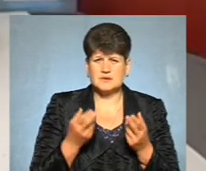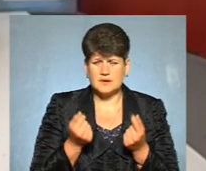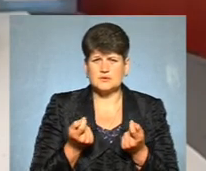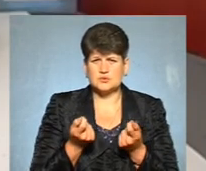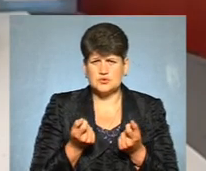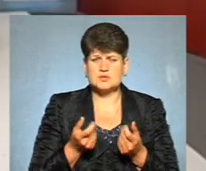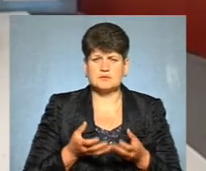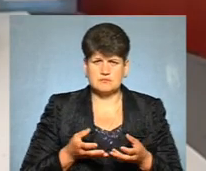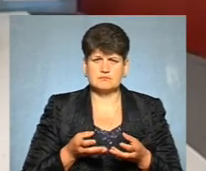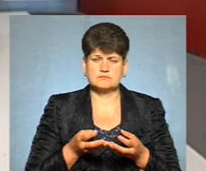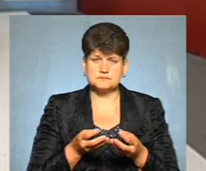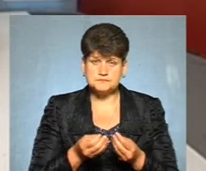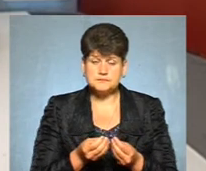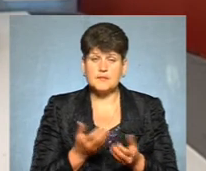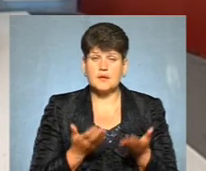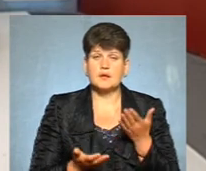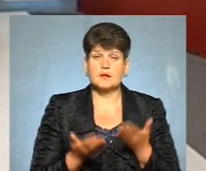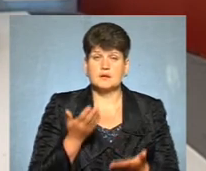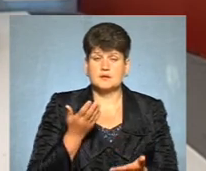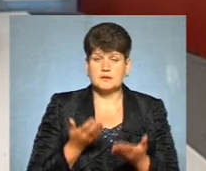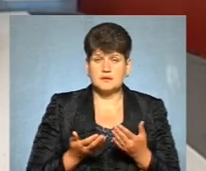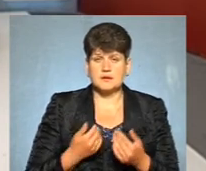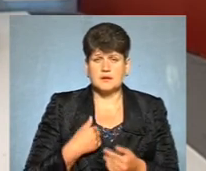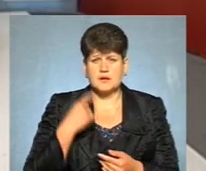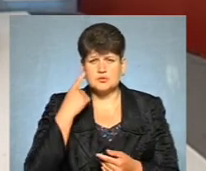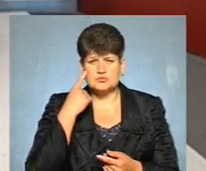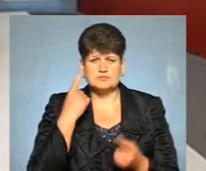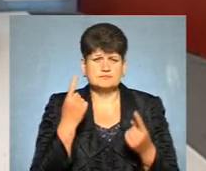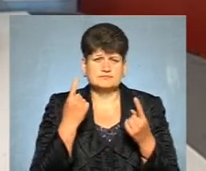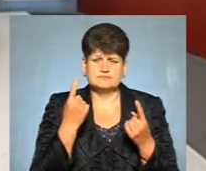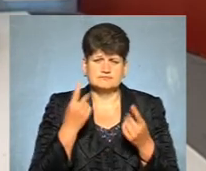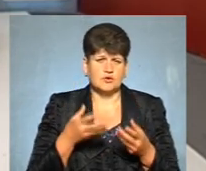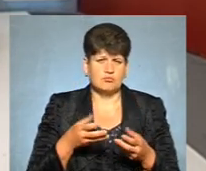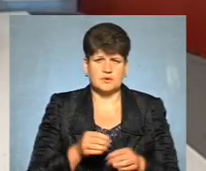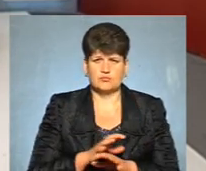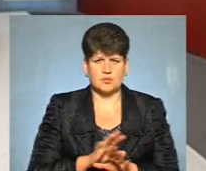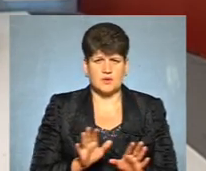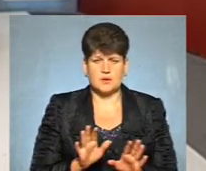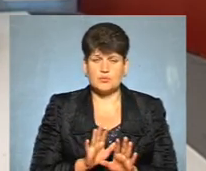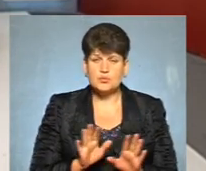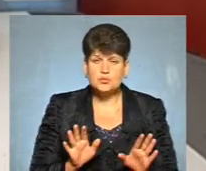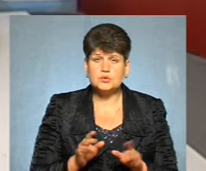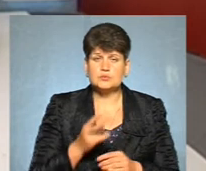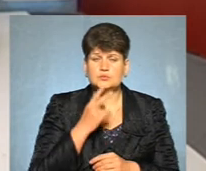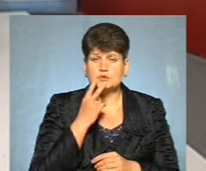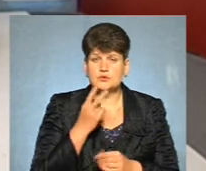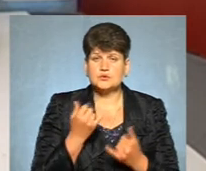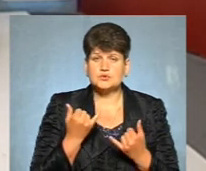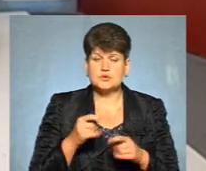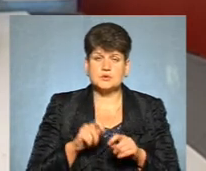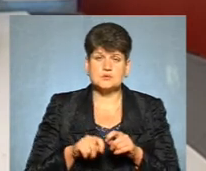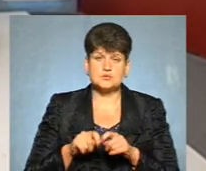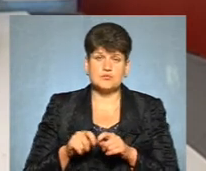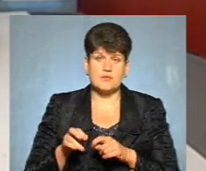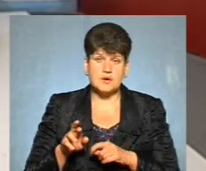мірі вплинуло, але я думаю, що суттєвого впливу не буде, адже, судячи з сьогоднішнього